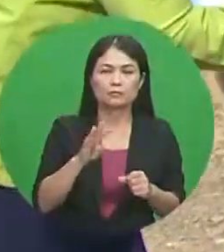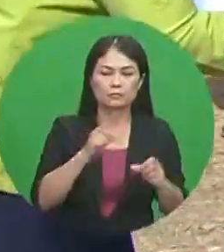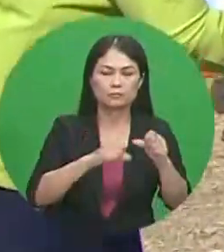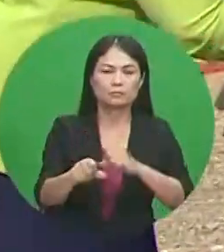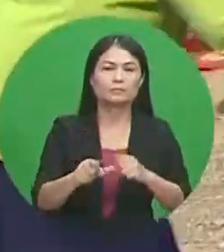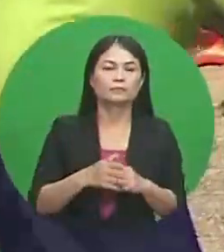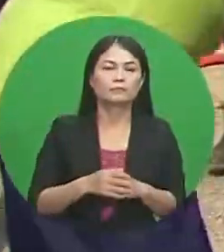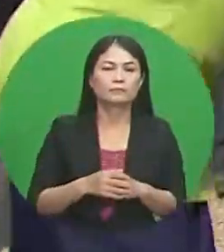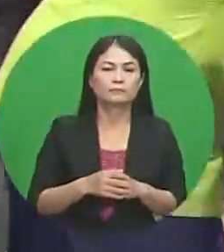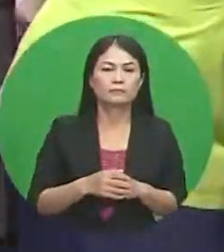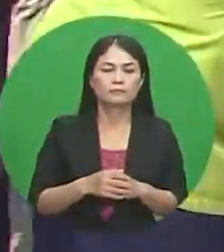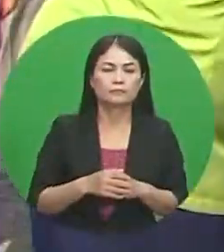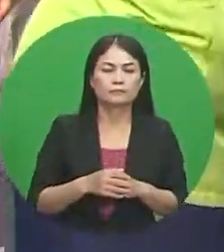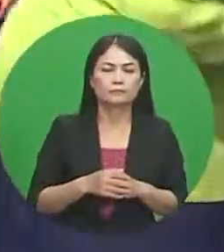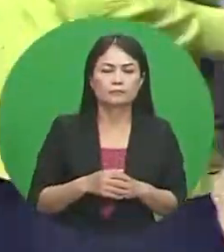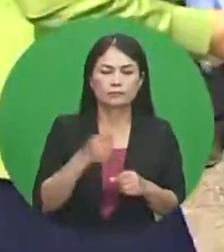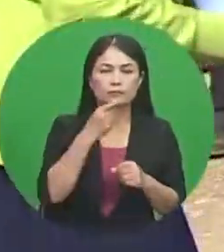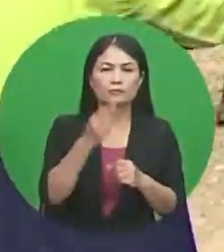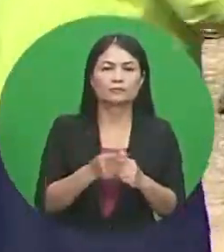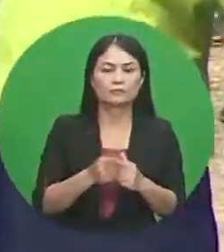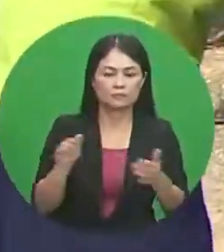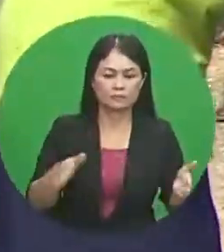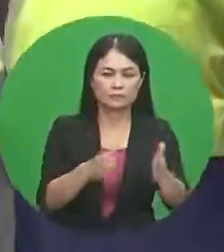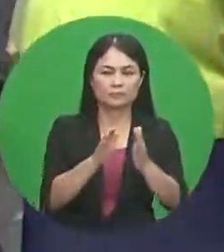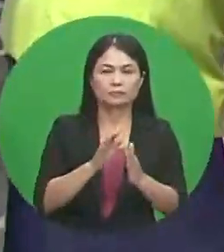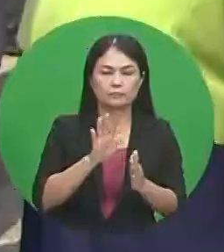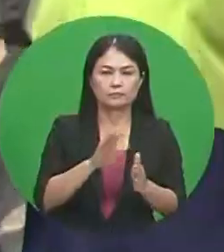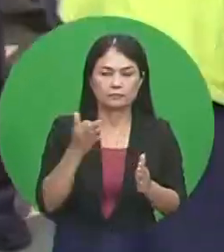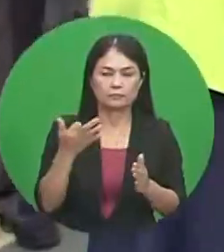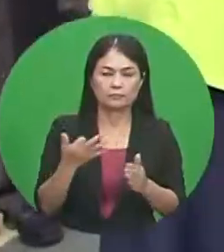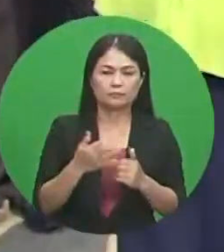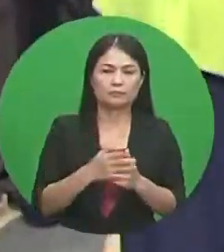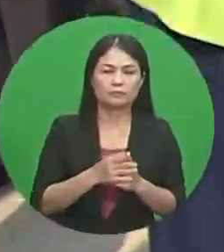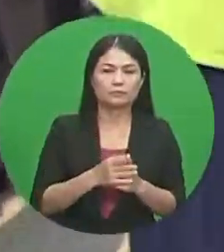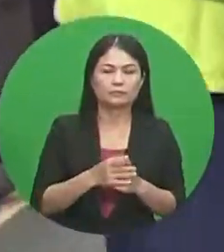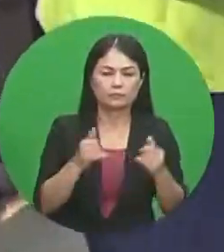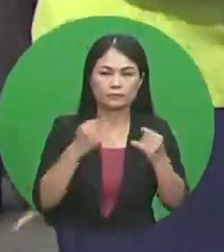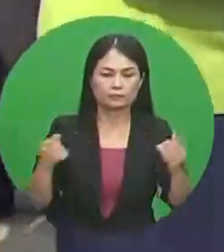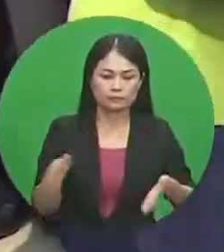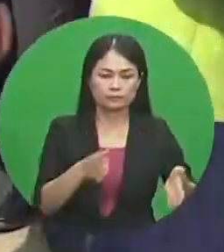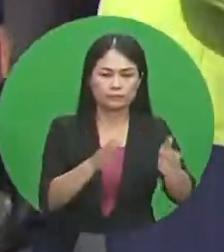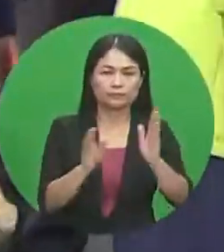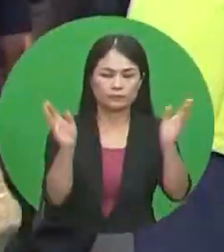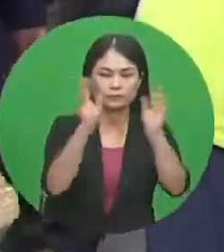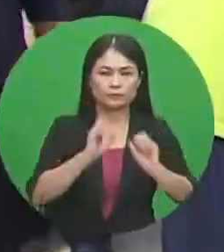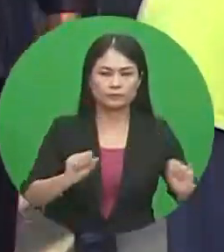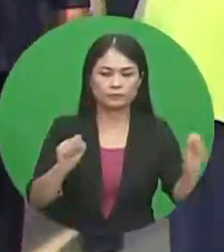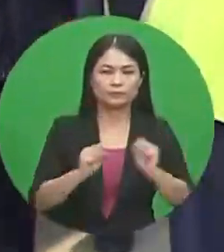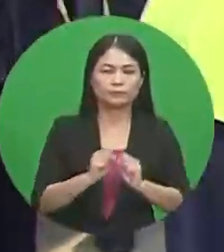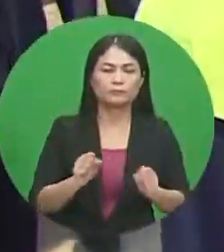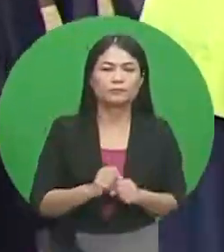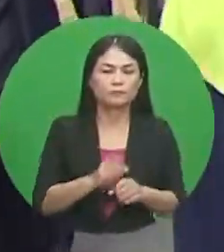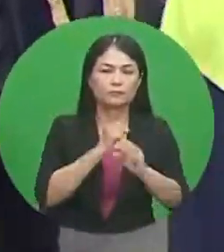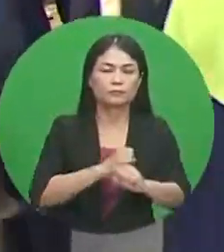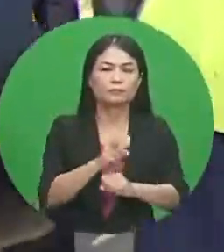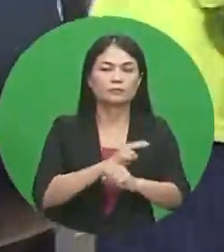ទៅសូមបញ្ជាក់ថាផ្លូវជាតិលេខ58គឺជាខ្សែផ្លូវយុទ្ធសាស្ត្រសម្រាប់ការពារជាតិ